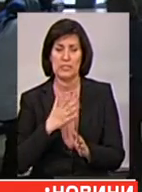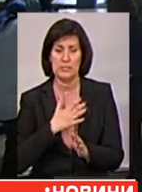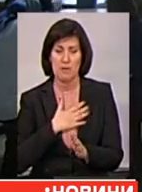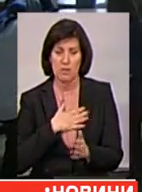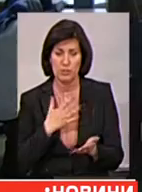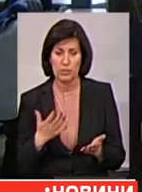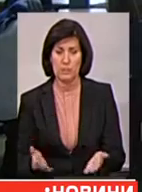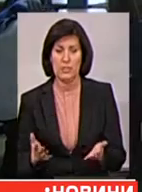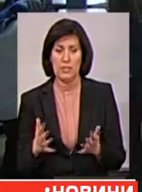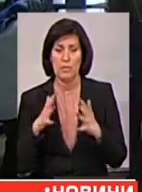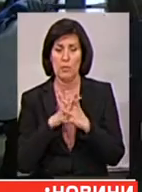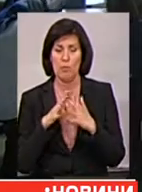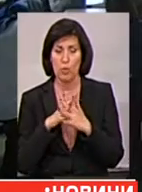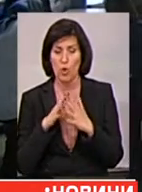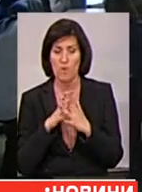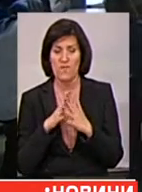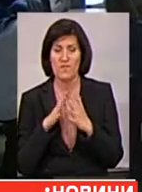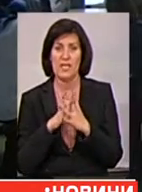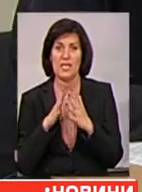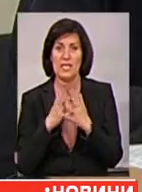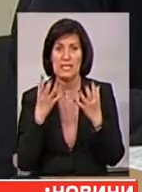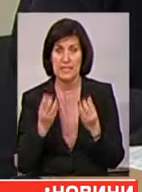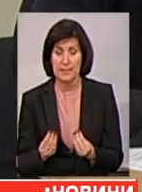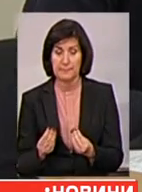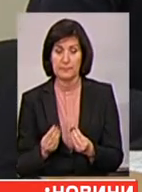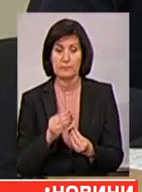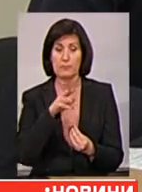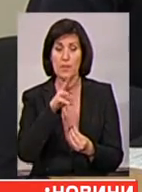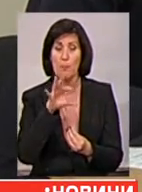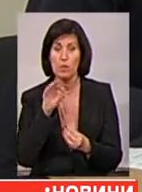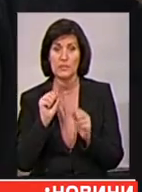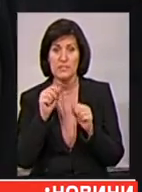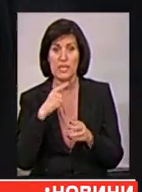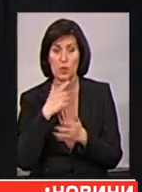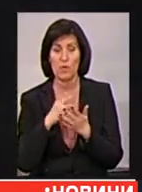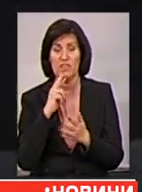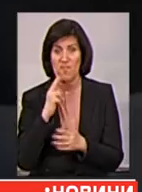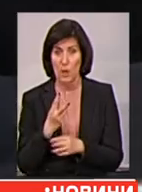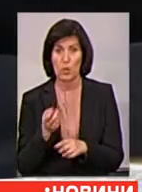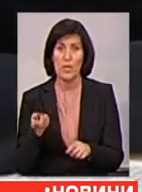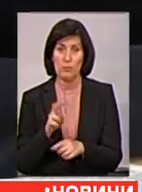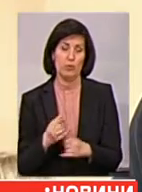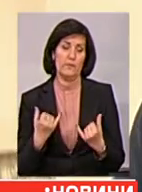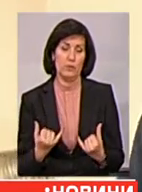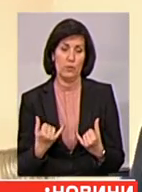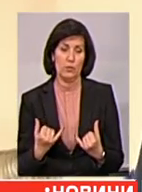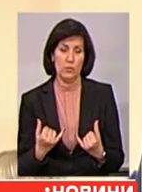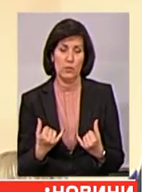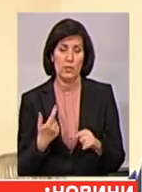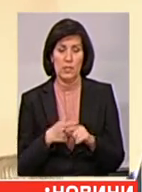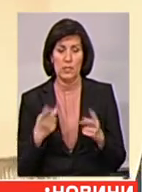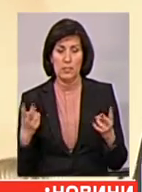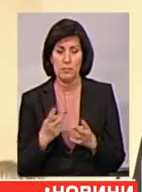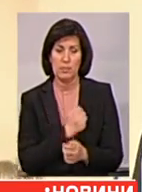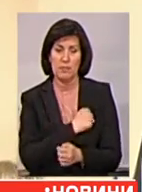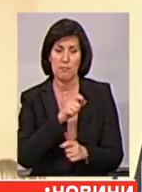наші бойові дні. Сергій Малошевич здає кров уже 2 роки, прийшов і сьогодні. Це необхідно тим